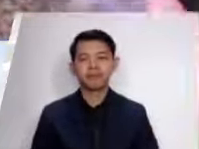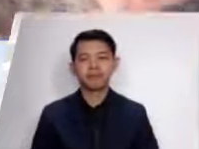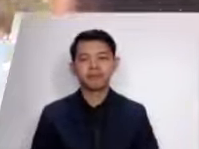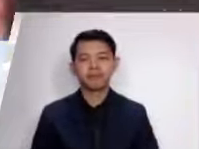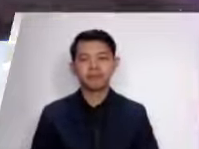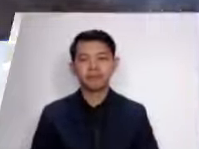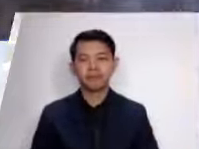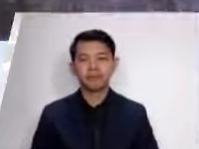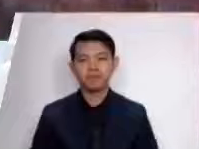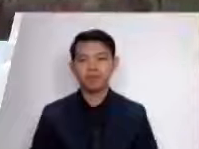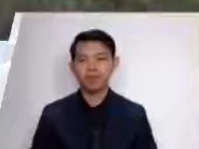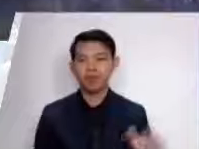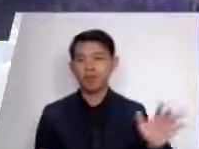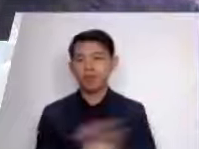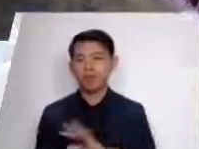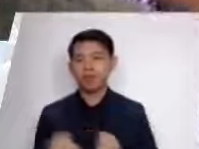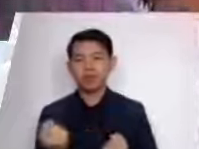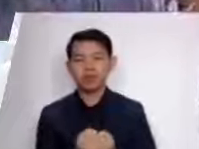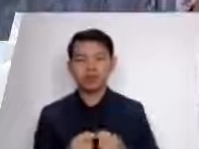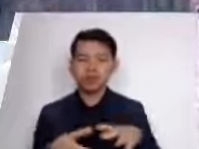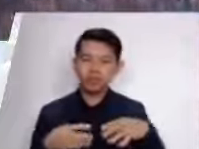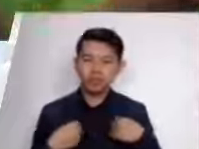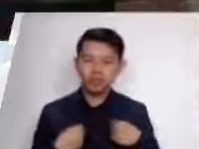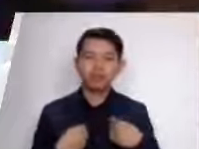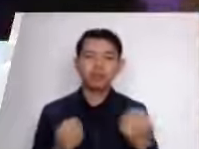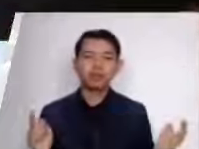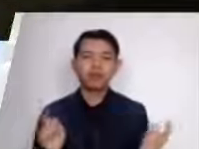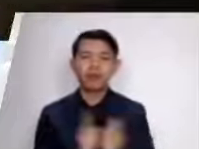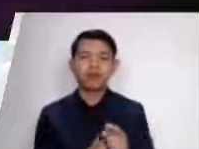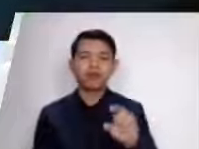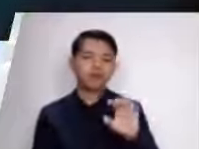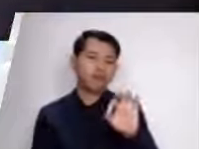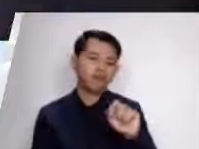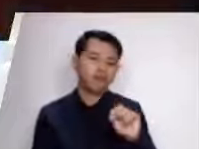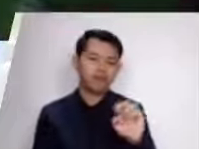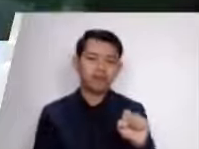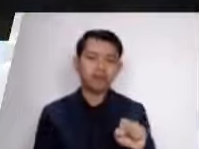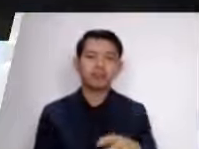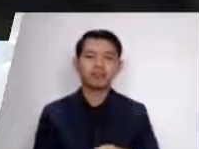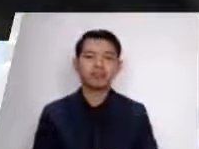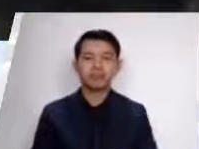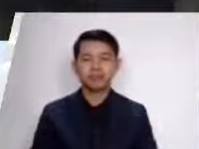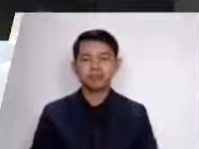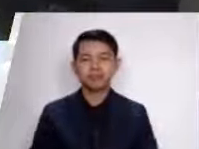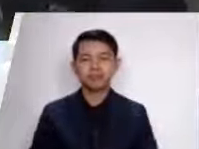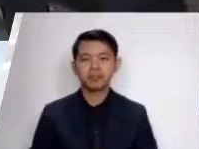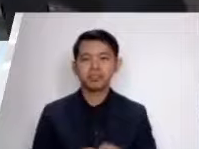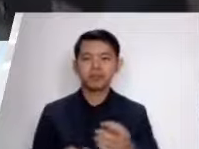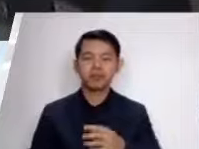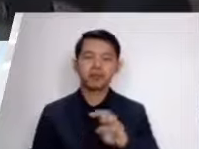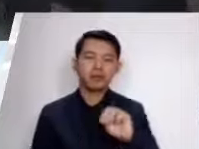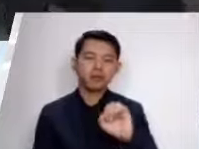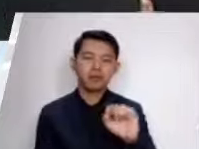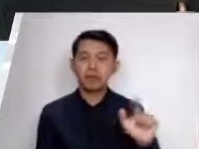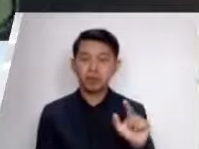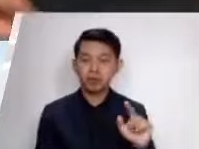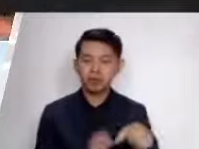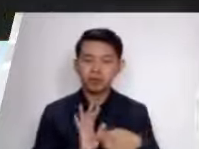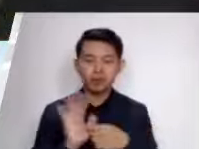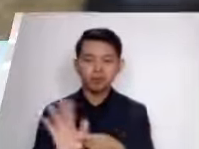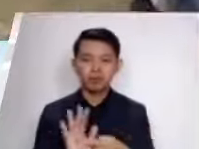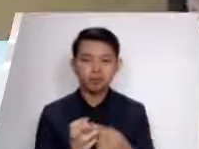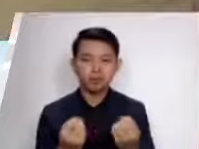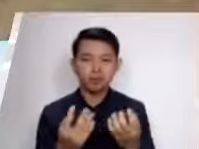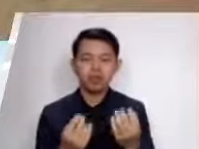ng suspense thriller film na Playtime. Sa kanilang mall show sa Quezon City at Malabon, maraming fans ang nakisaya